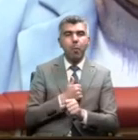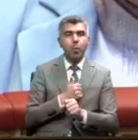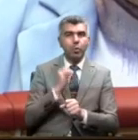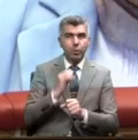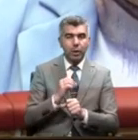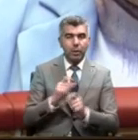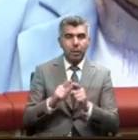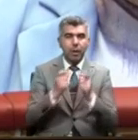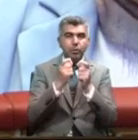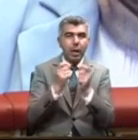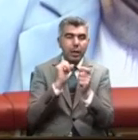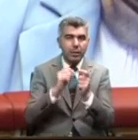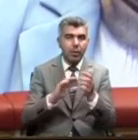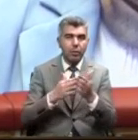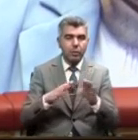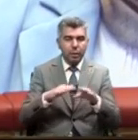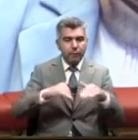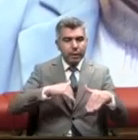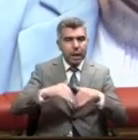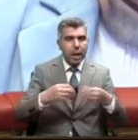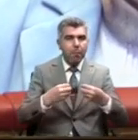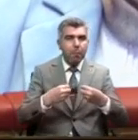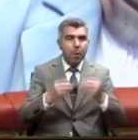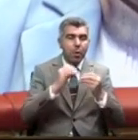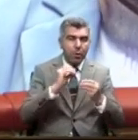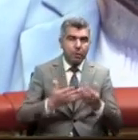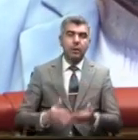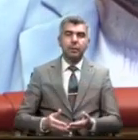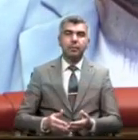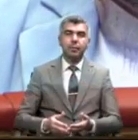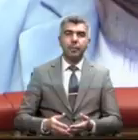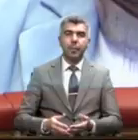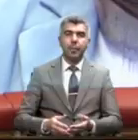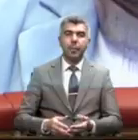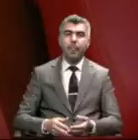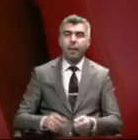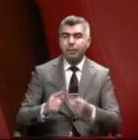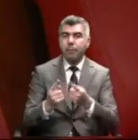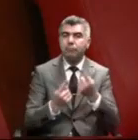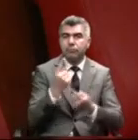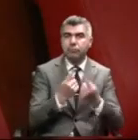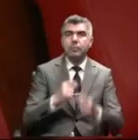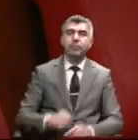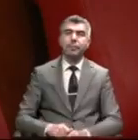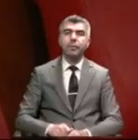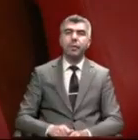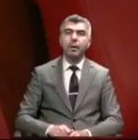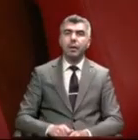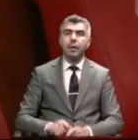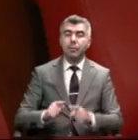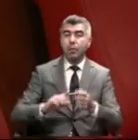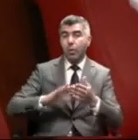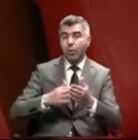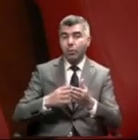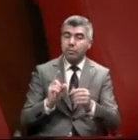بحال اللي كيقولو المغاربه في الراس او كان كيشتغل في في مهمه اخرى باش يدخل